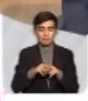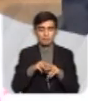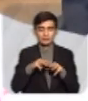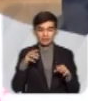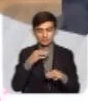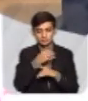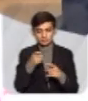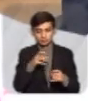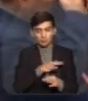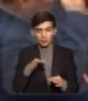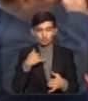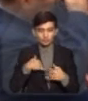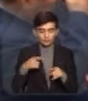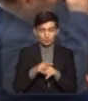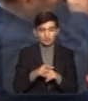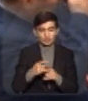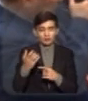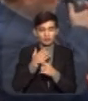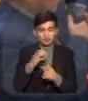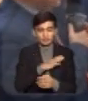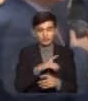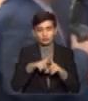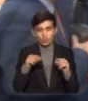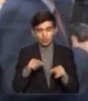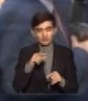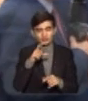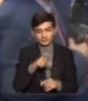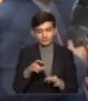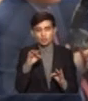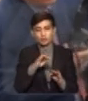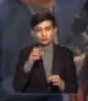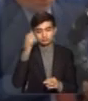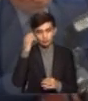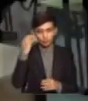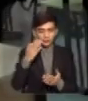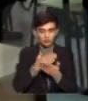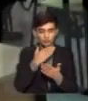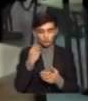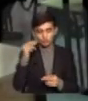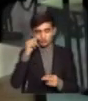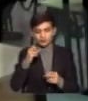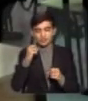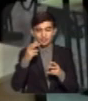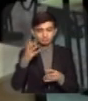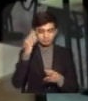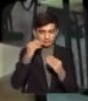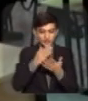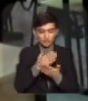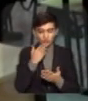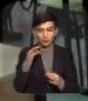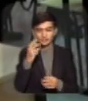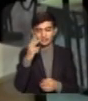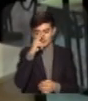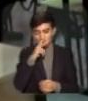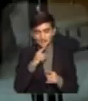от педагогов поступают предположение оценивать школьников по формате вно и в ближайшие два месяца уже будет принято решение